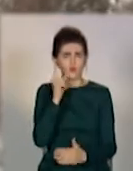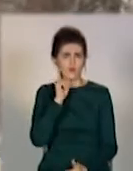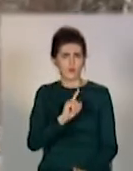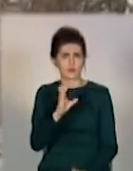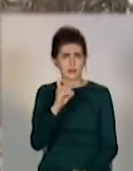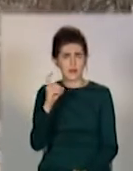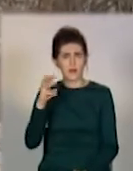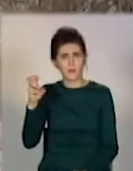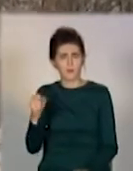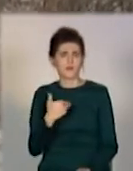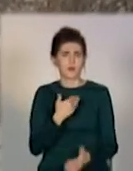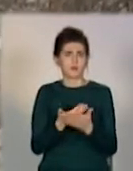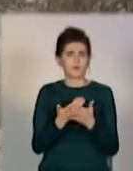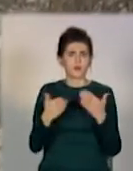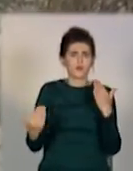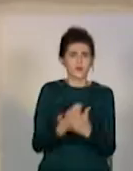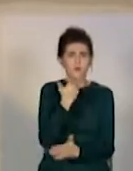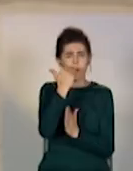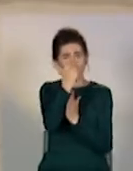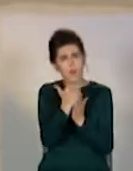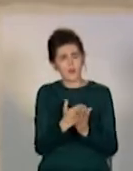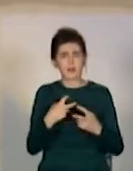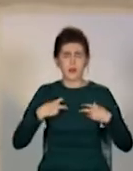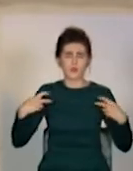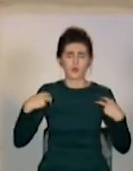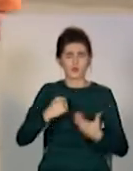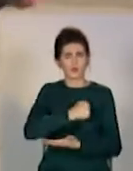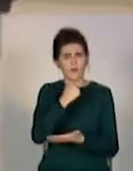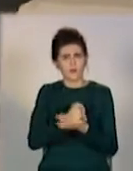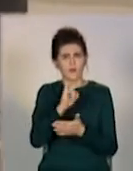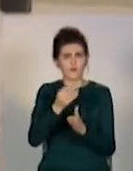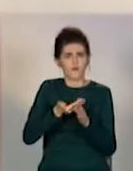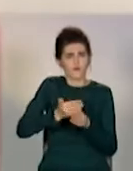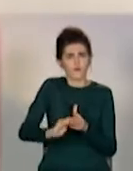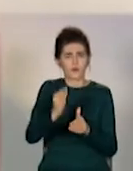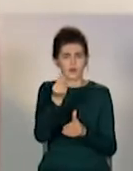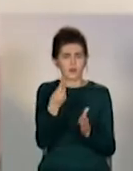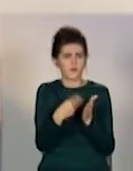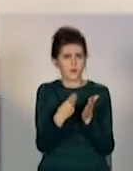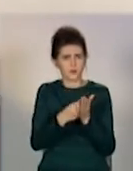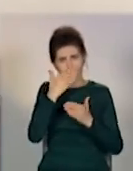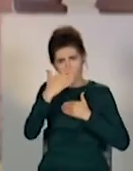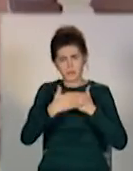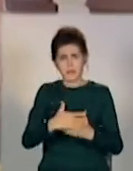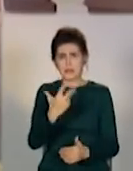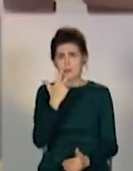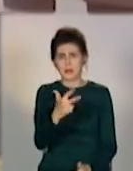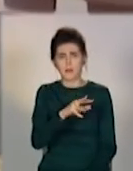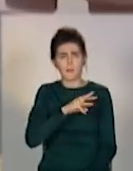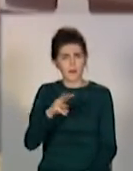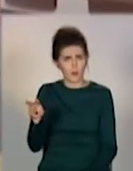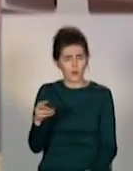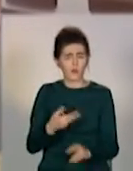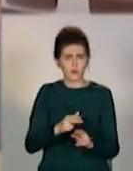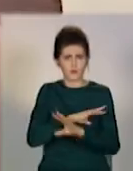Навіть готові замовити відповідний проєкт. Та якщо депутати виділять на це кошти. Це близько 3 мільйонів буде коштувати повністю вся